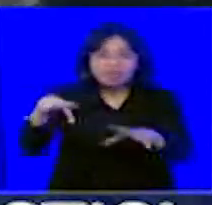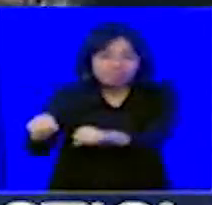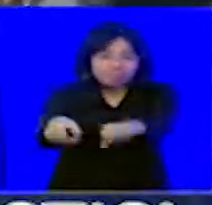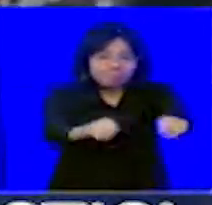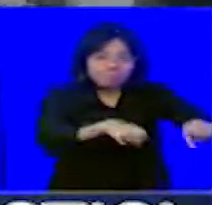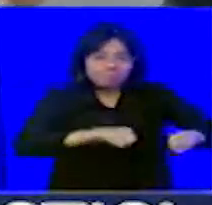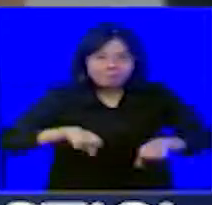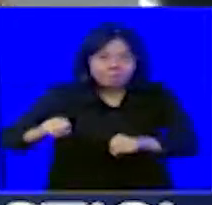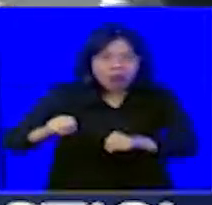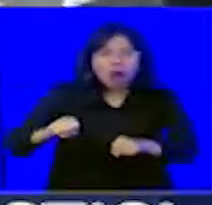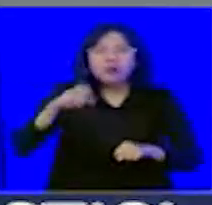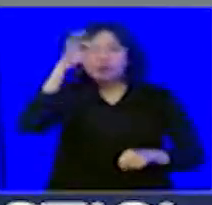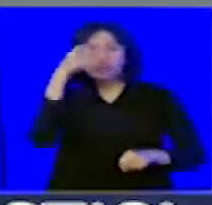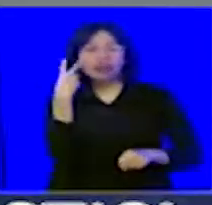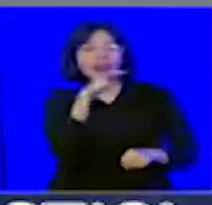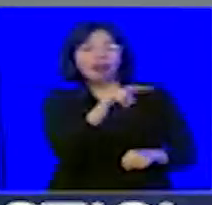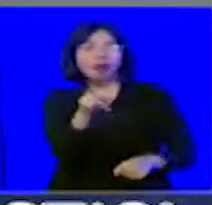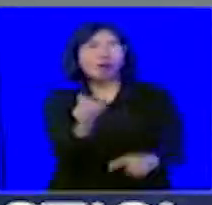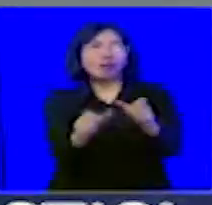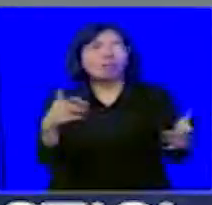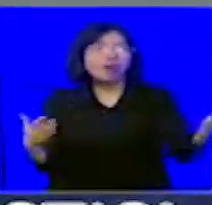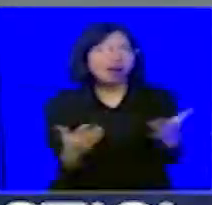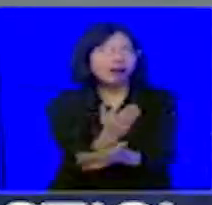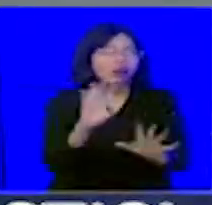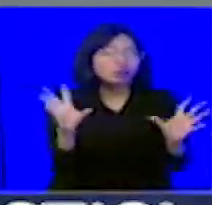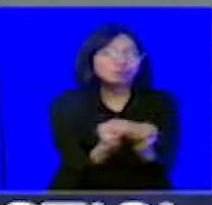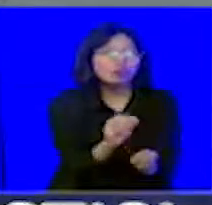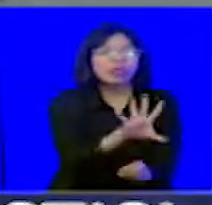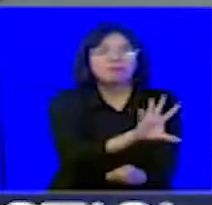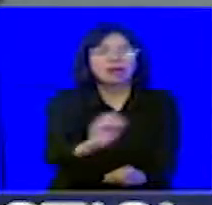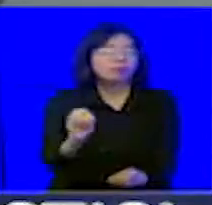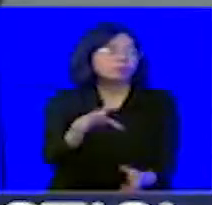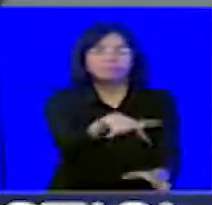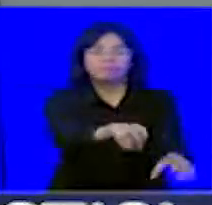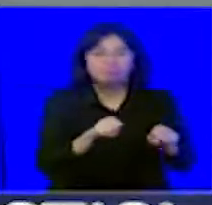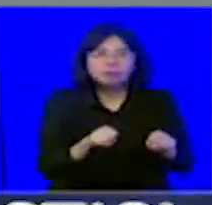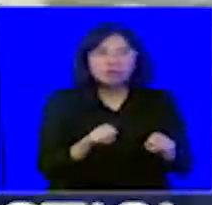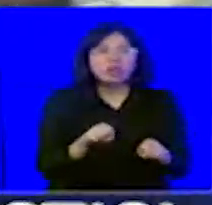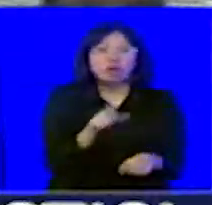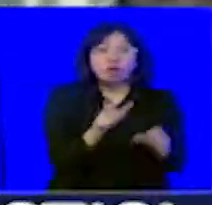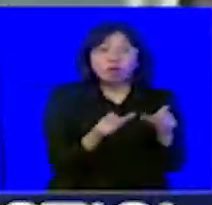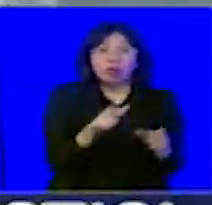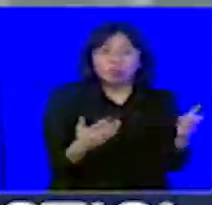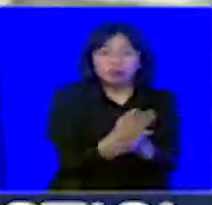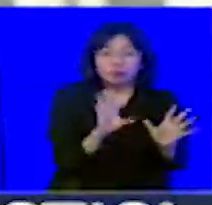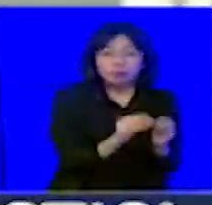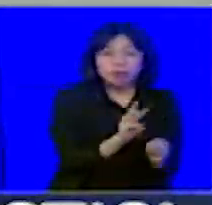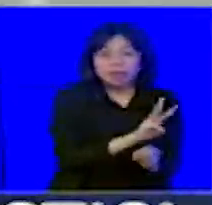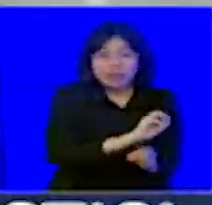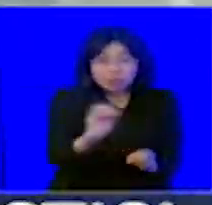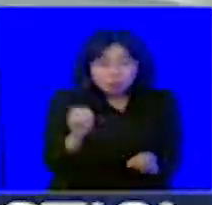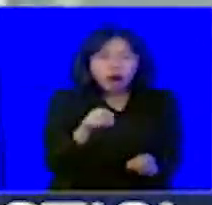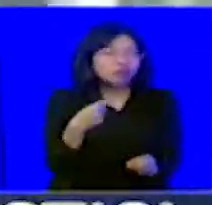Polri berhasil menindak setidaknya 5.000 pelanggar protokol kesehatan, 3.000 diantaranya diberikan teguran dan sisanya diberikan